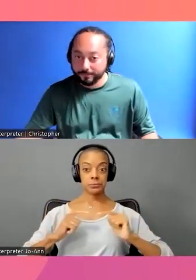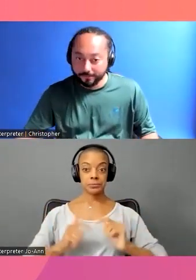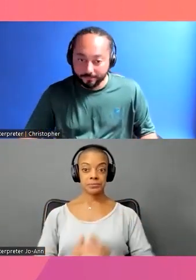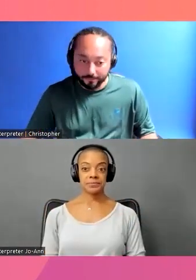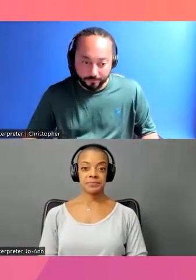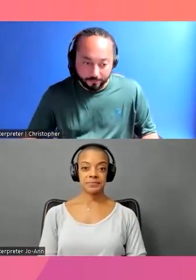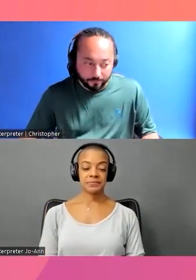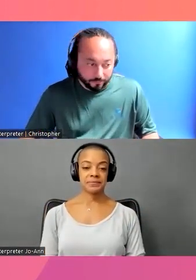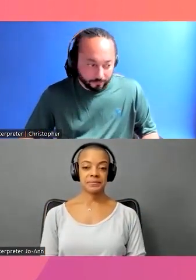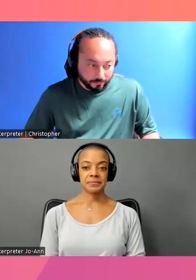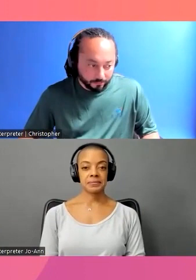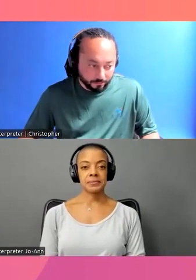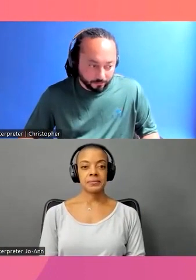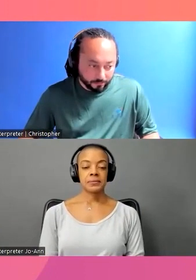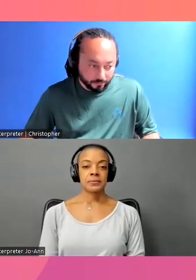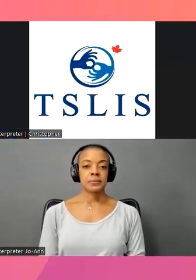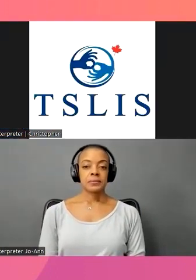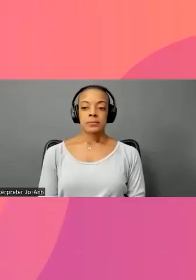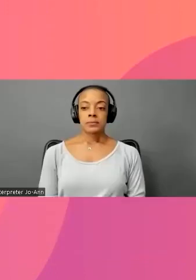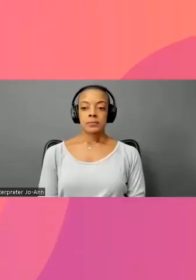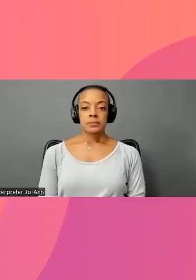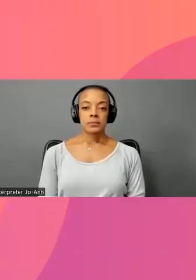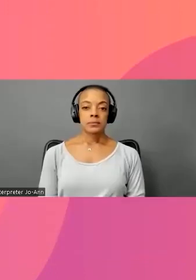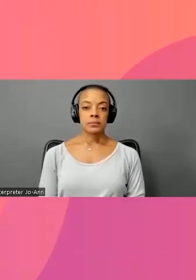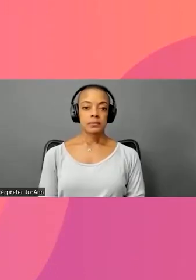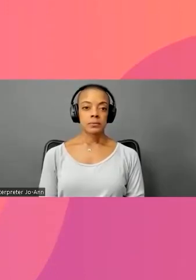promouvoir l'avenir des personnes noires.